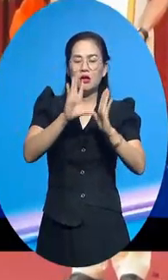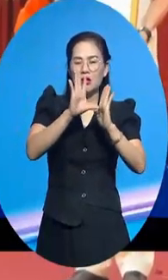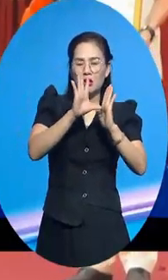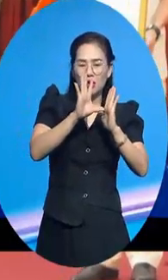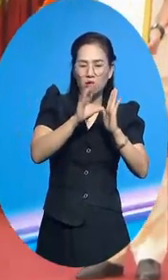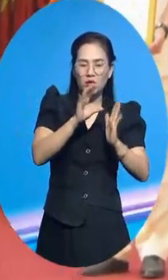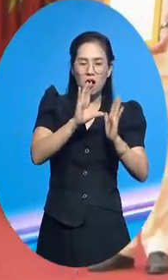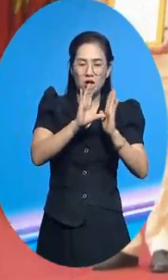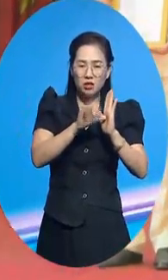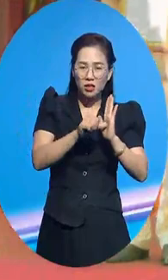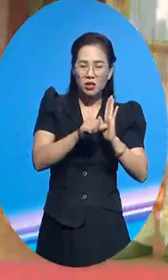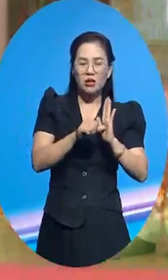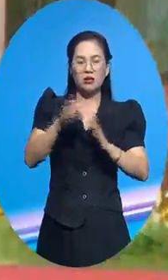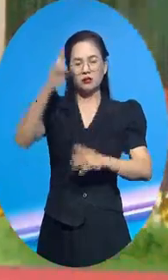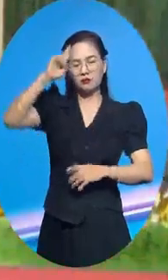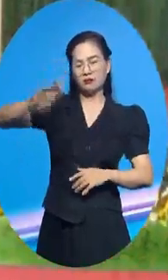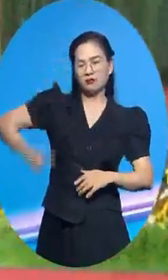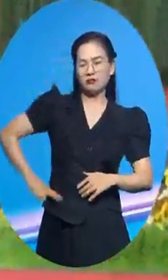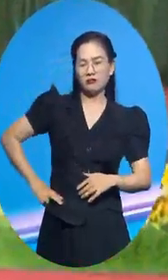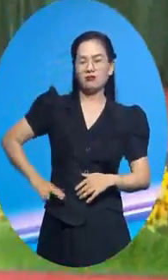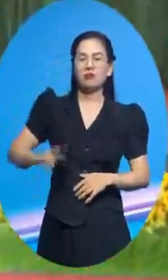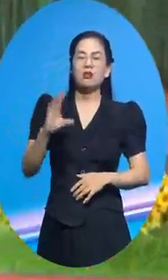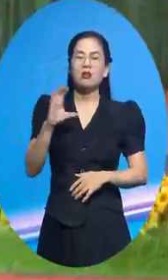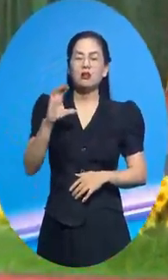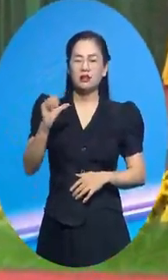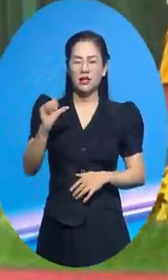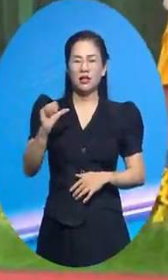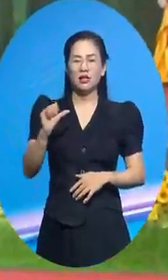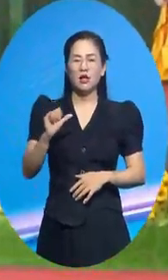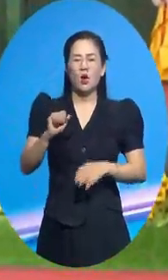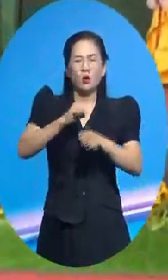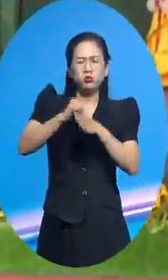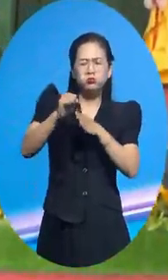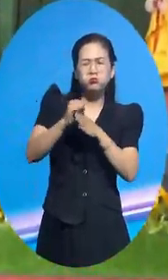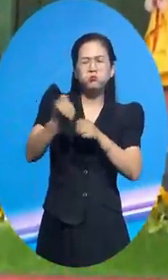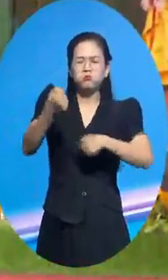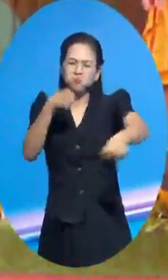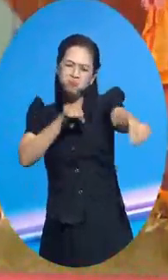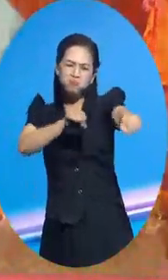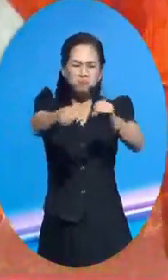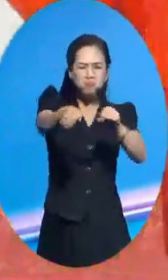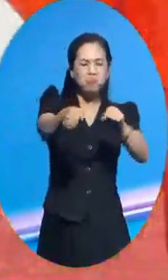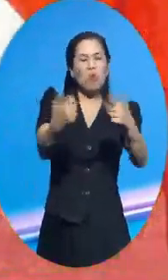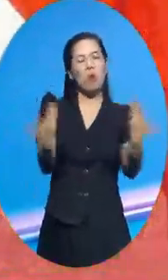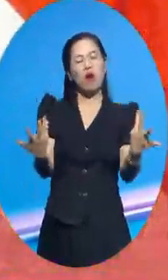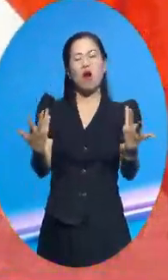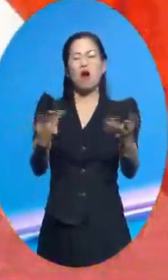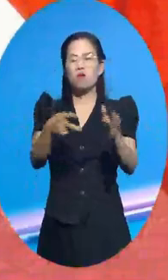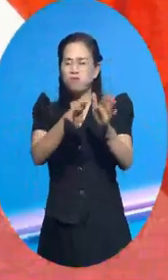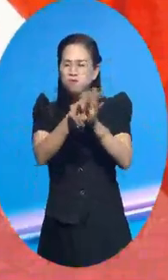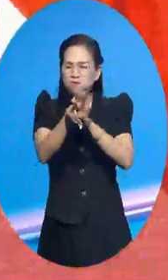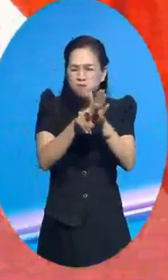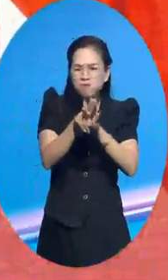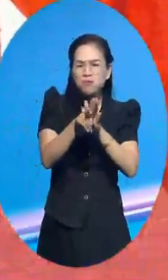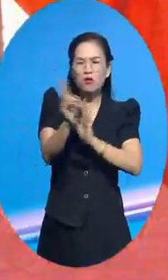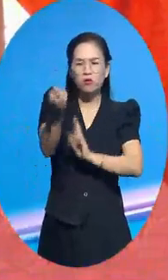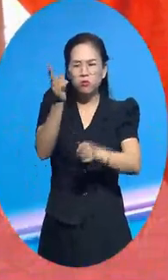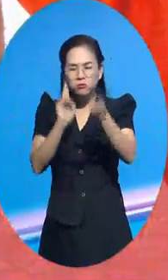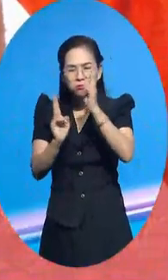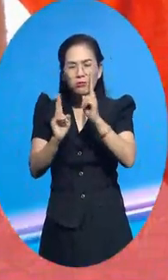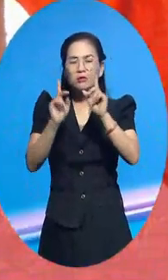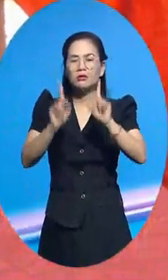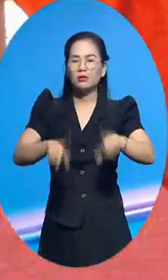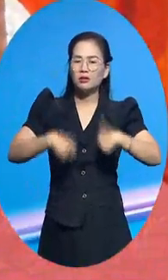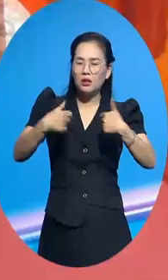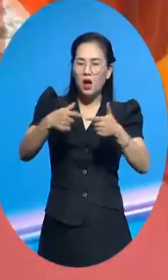trực thuộc lực lượng Cảnh sát Cơ động được huấn luyện về nghiệp vụ, quân sự, võ thuật, hướng tới thành thạo sử dụng các loại vũ khí, công cụ hỗ trợ